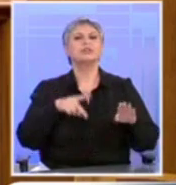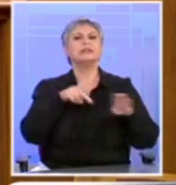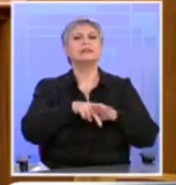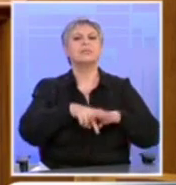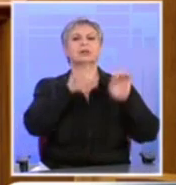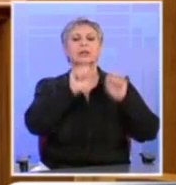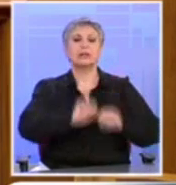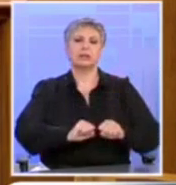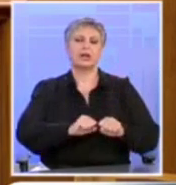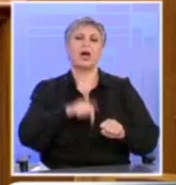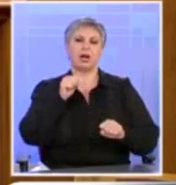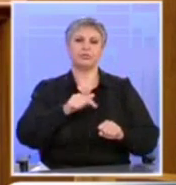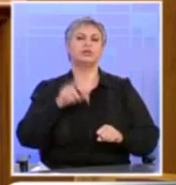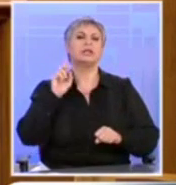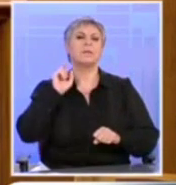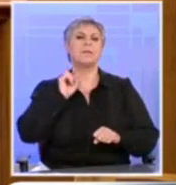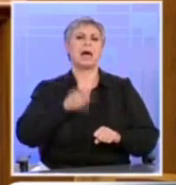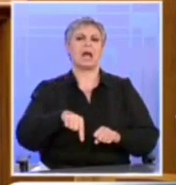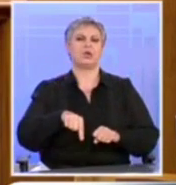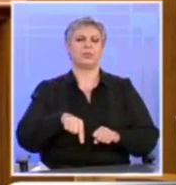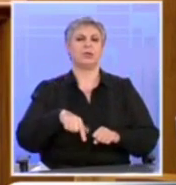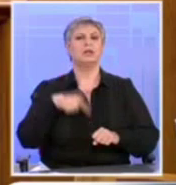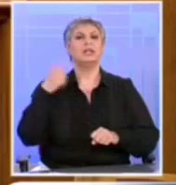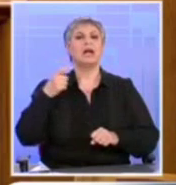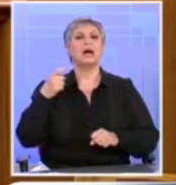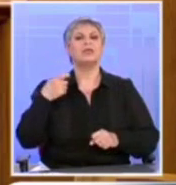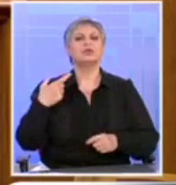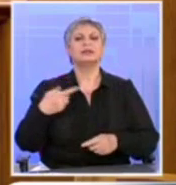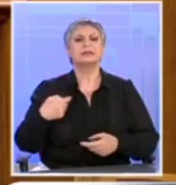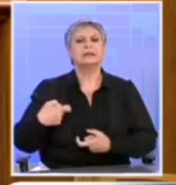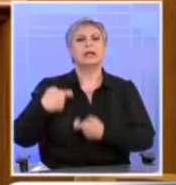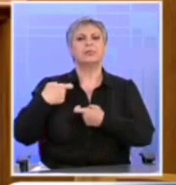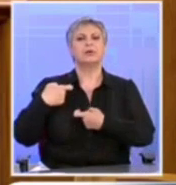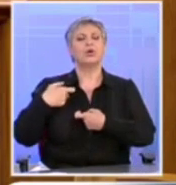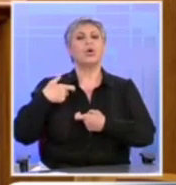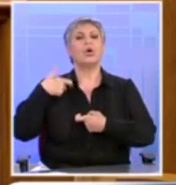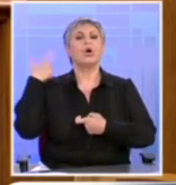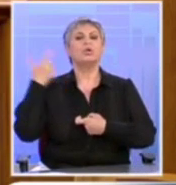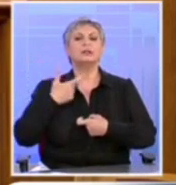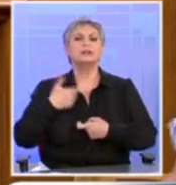και απειλούσανε με άτακτη χρεοκοπία.